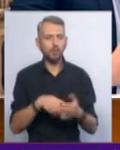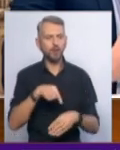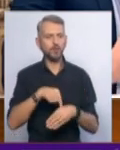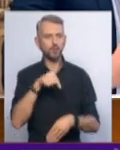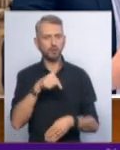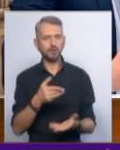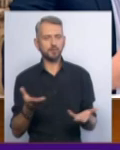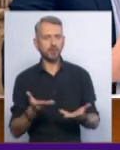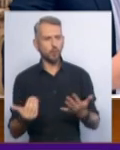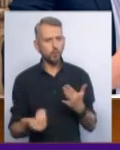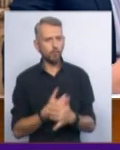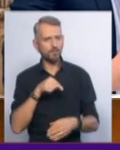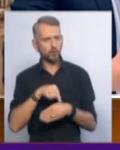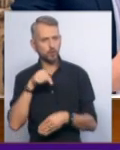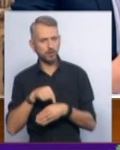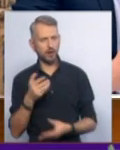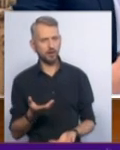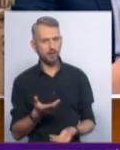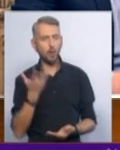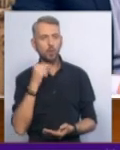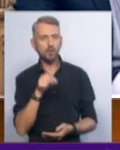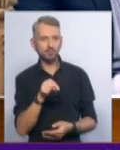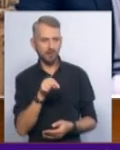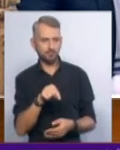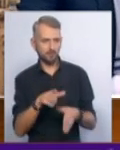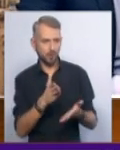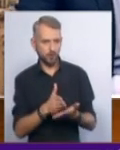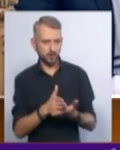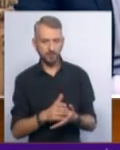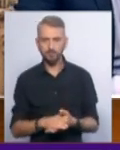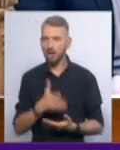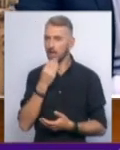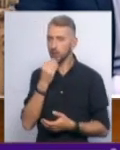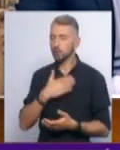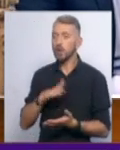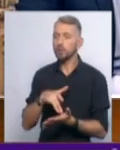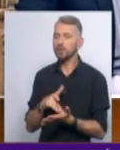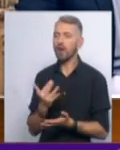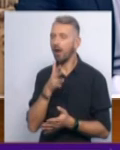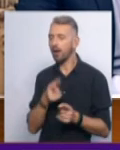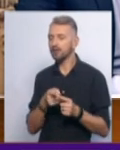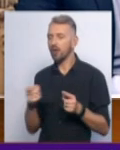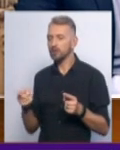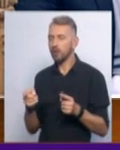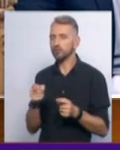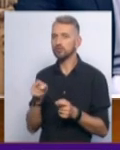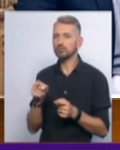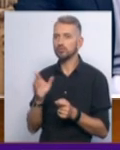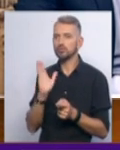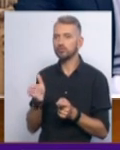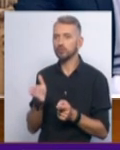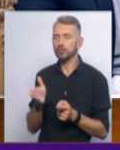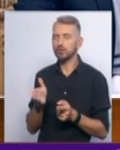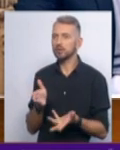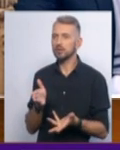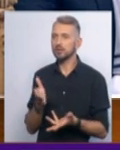ну, якісь нові відчуття, коли ти там знаходишся. Так, красу нашого міста. А скільки так за часом буде відбуватися ця